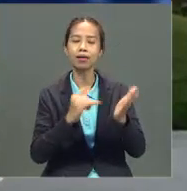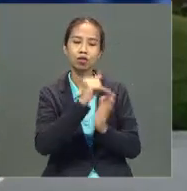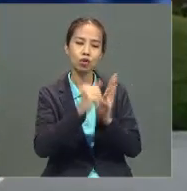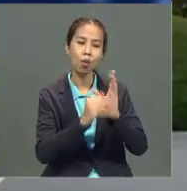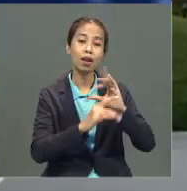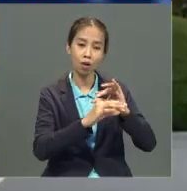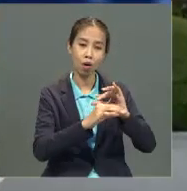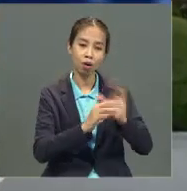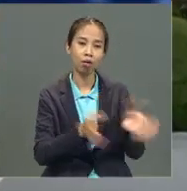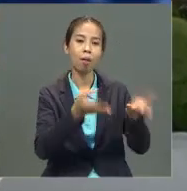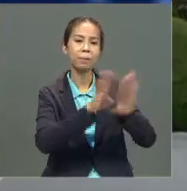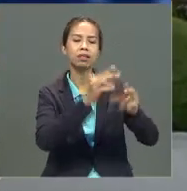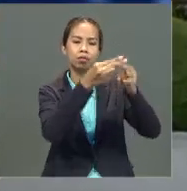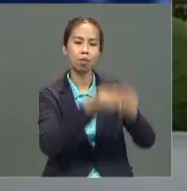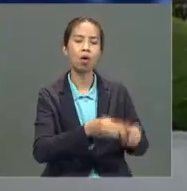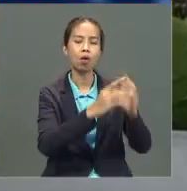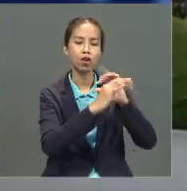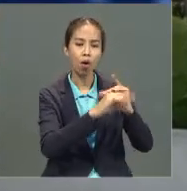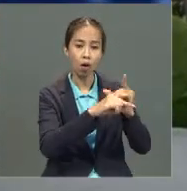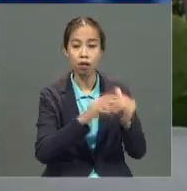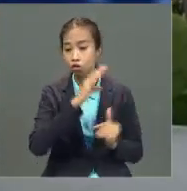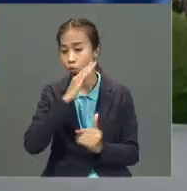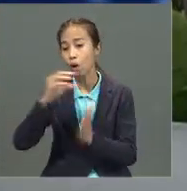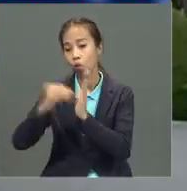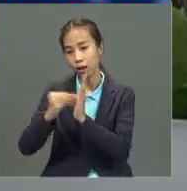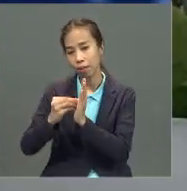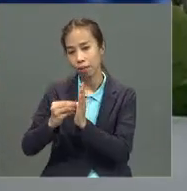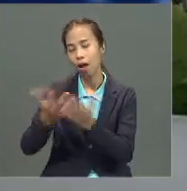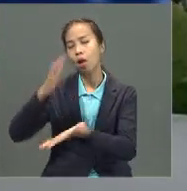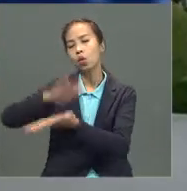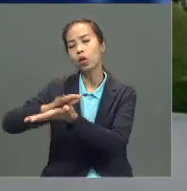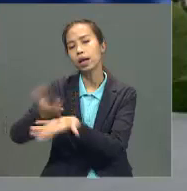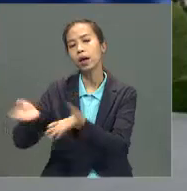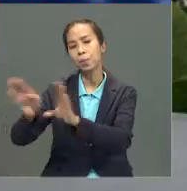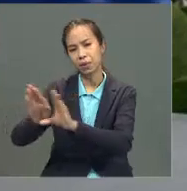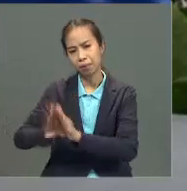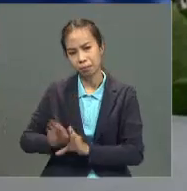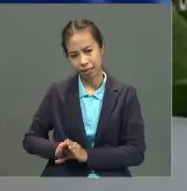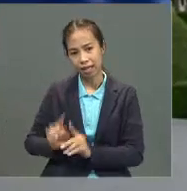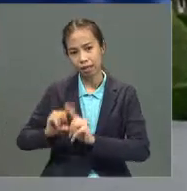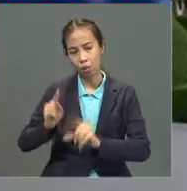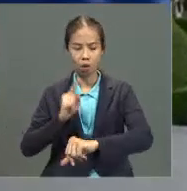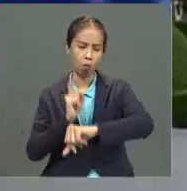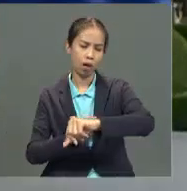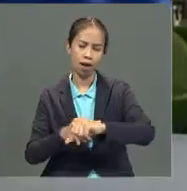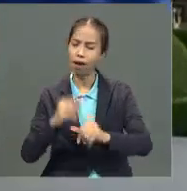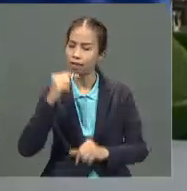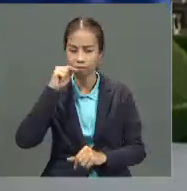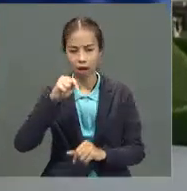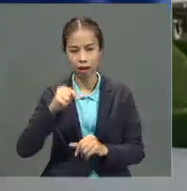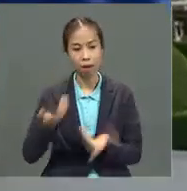จังหวัดไปที่กรุงเทพก็ปิดเป็นโรงเรียนไปนะครับเป็นชั้นเรียนแต่ระยะเวลาไม่ได้ปิดทั้ง14